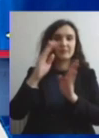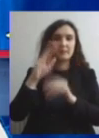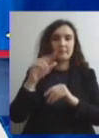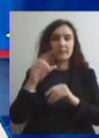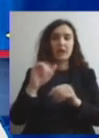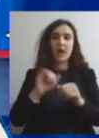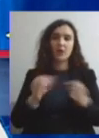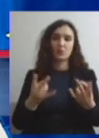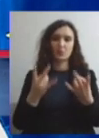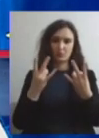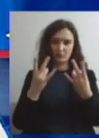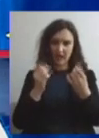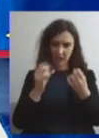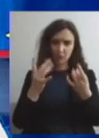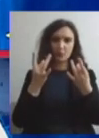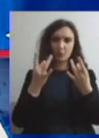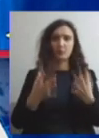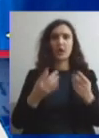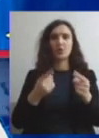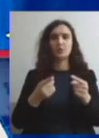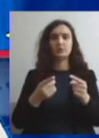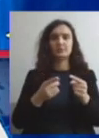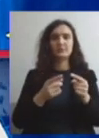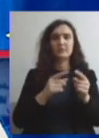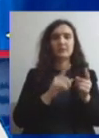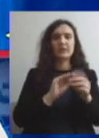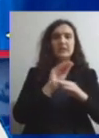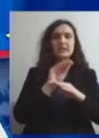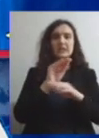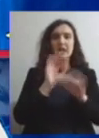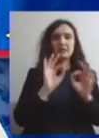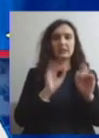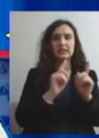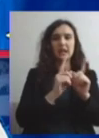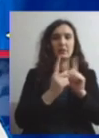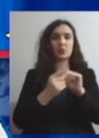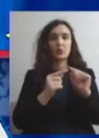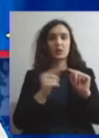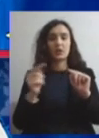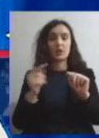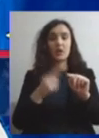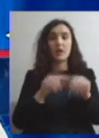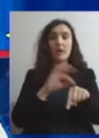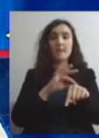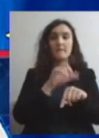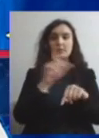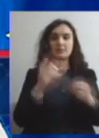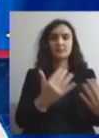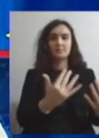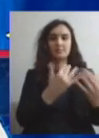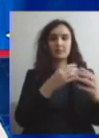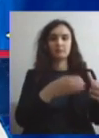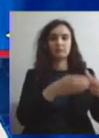უბრალოდ გარკვეულ წილად ეს დინამიური ზრდა ვირუსისა, ან პაციენტების ნაკადების მართვის კუთხით